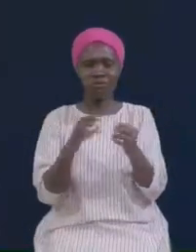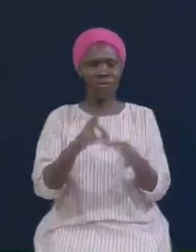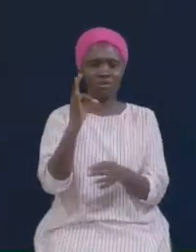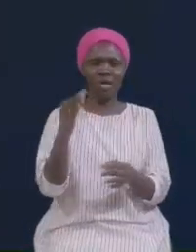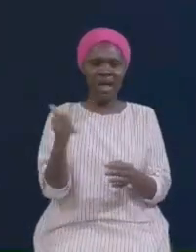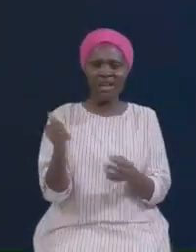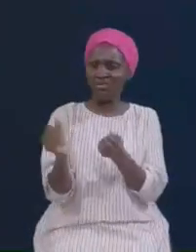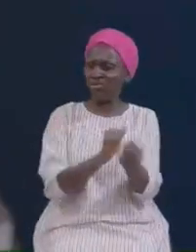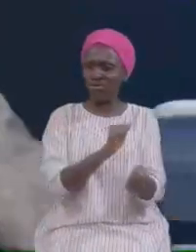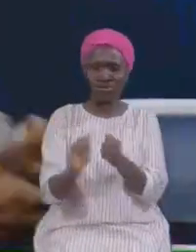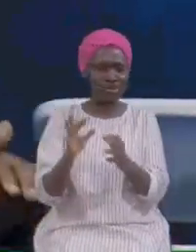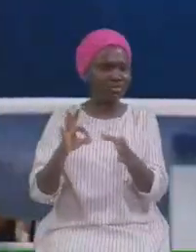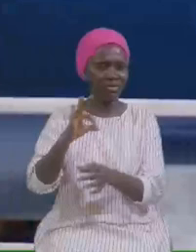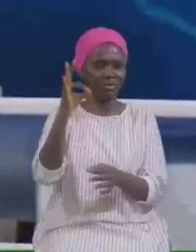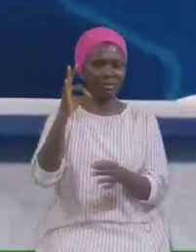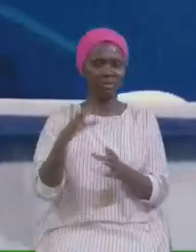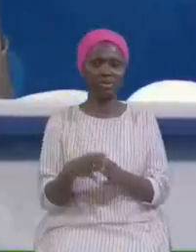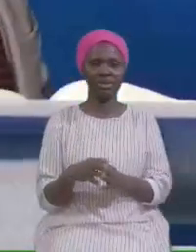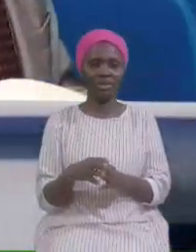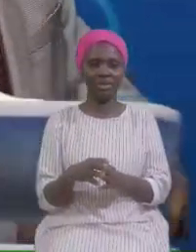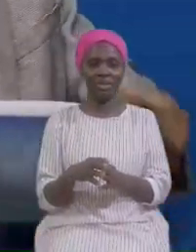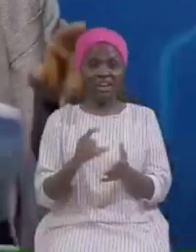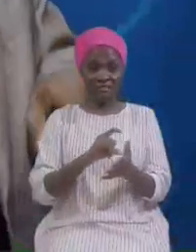esprit destructeur. Verset 3 là-bas.